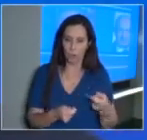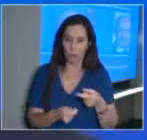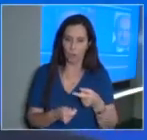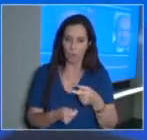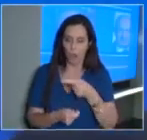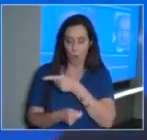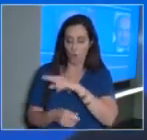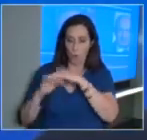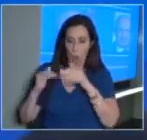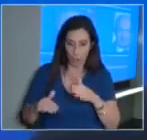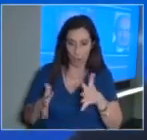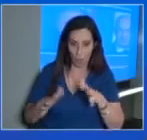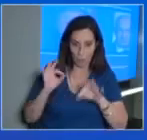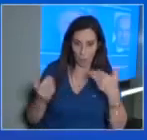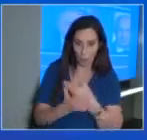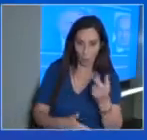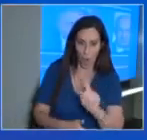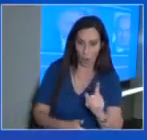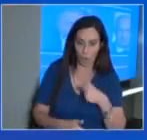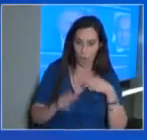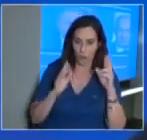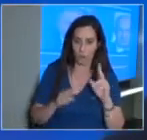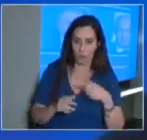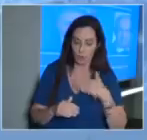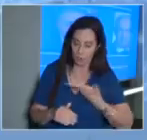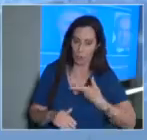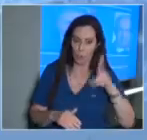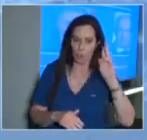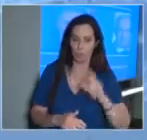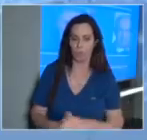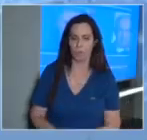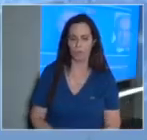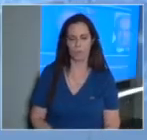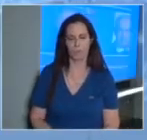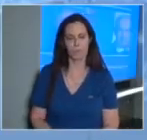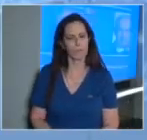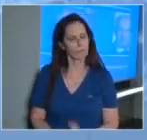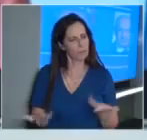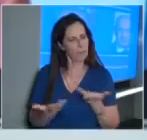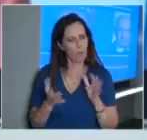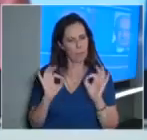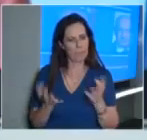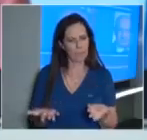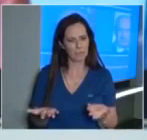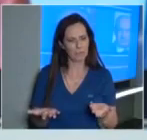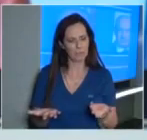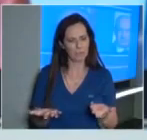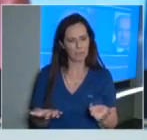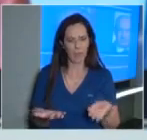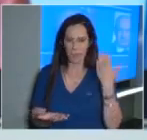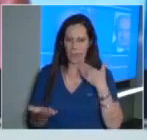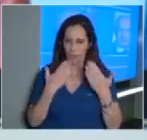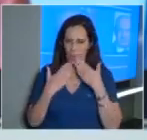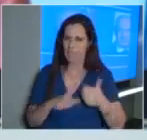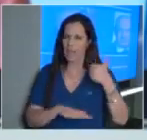יש פחות. אתה מפחד מבחירות חדשות? לא, אני מקווה שאני אעלה ל-10. אז יניר, מה בעצם מאז כבר הייתה